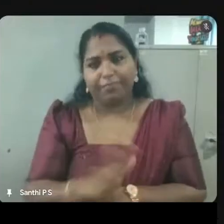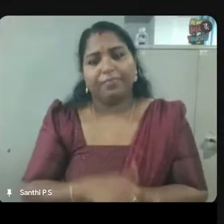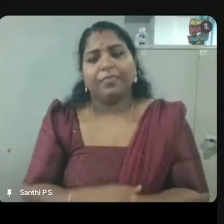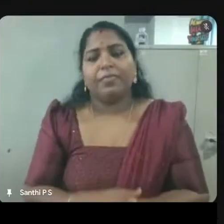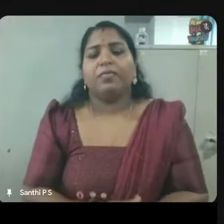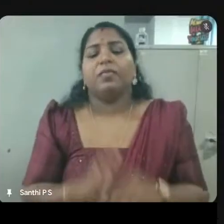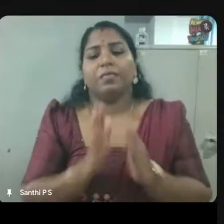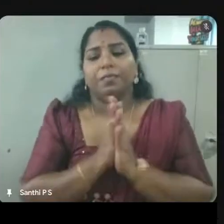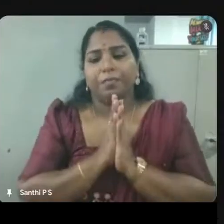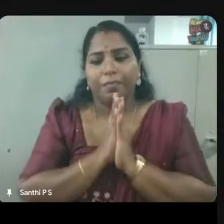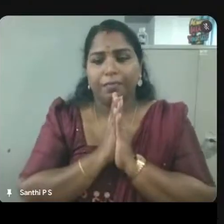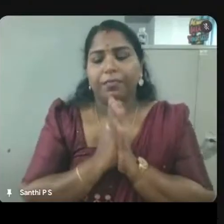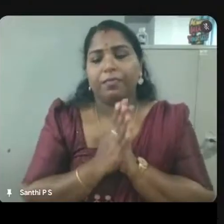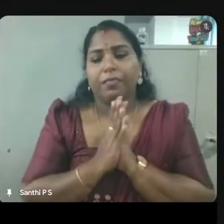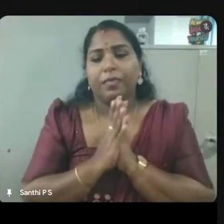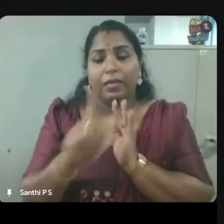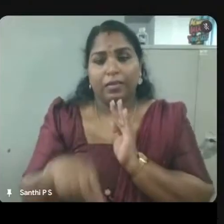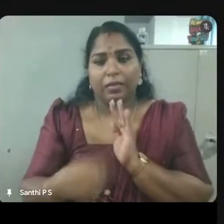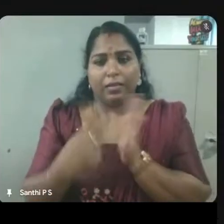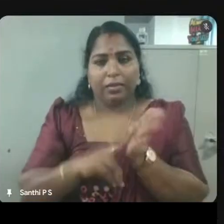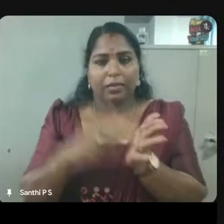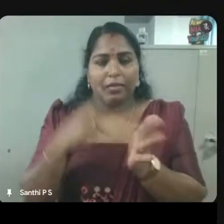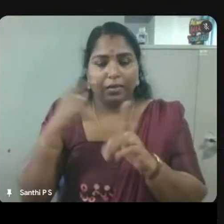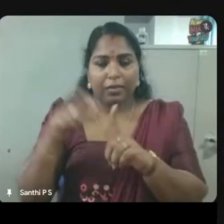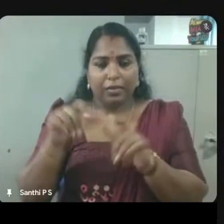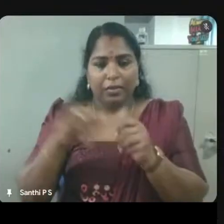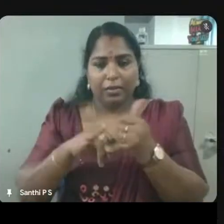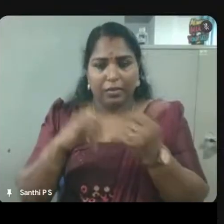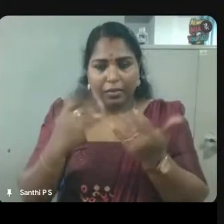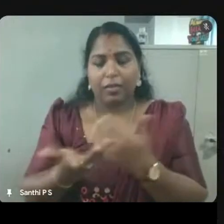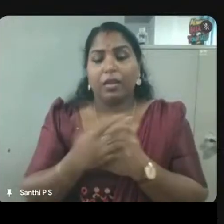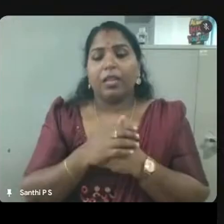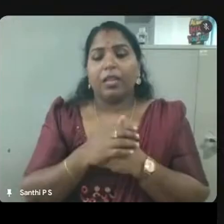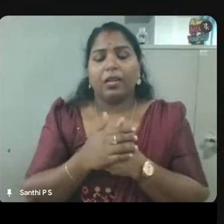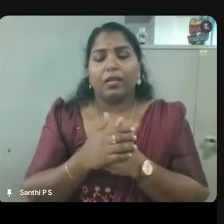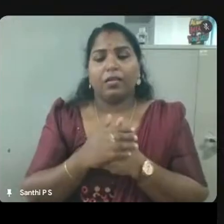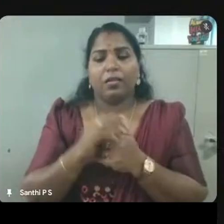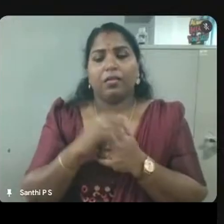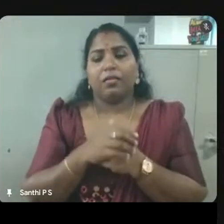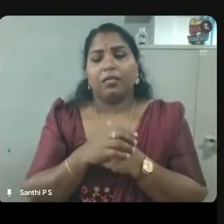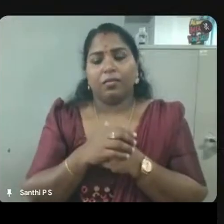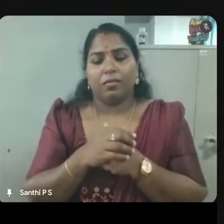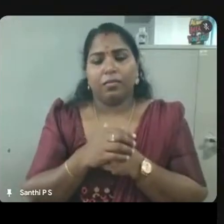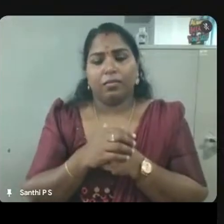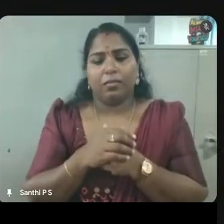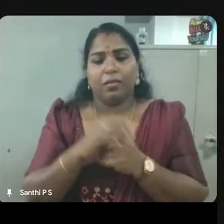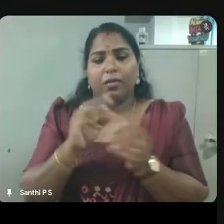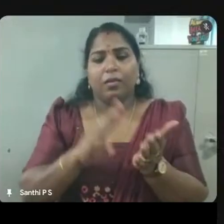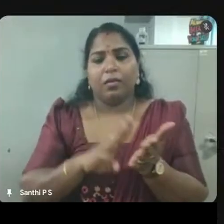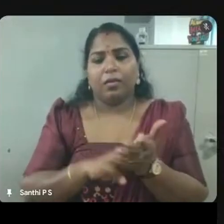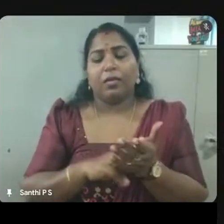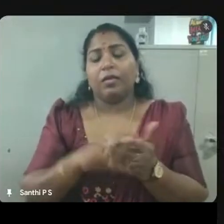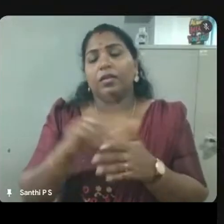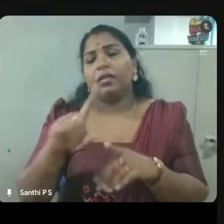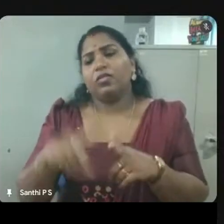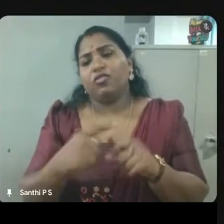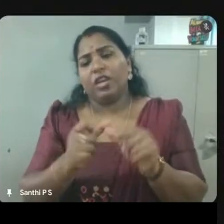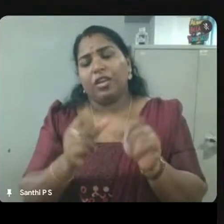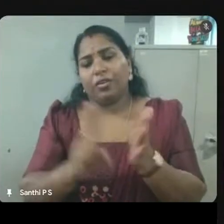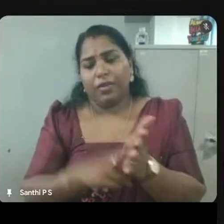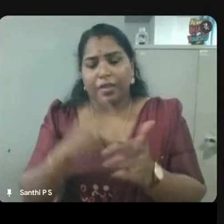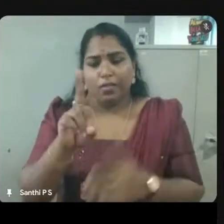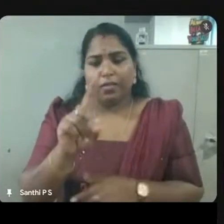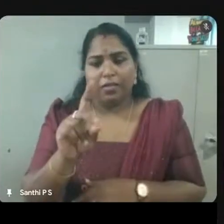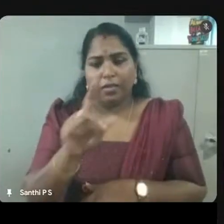ഇനി അടുത്ത നിരാസ് സെഷൻ മൾട്ടിപ്പിൾ സ്ക്ലീറോസിസ് എന്ന വിഷയത്തിൽ 2026 ജനുവരി മാസം 2ാമത്തെ ആഴ്ച നടത്തുന്നതാണ്. ഈ മീറ്റിംഗിന്റെ